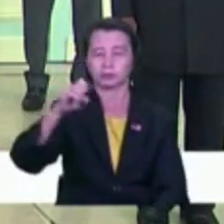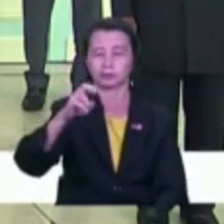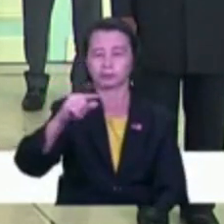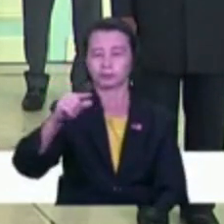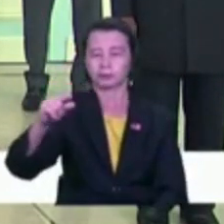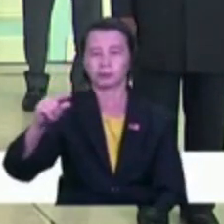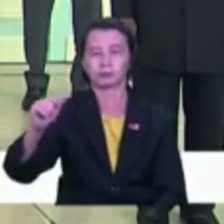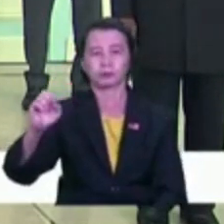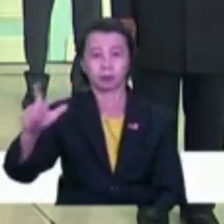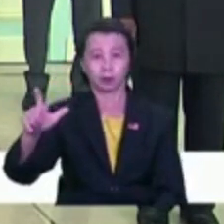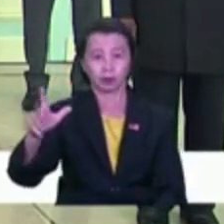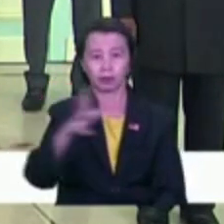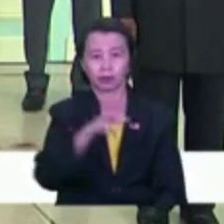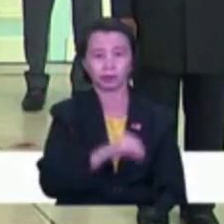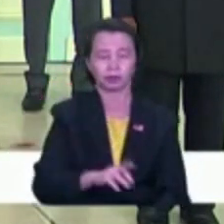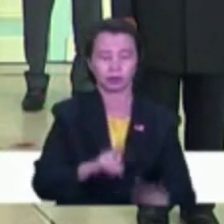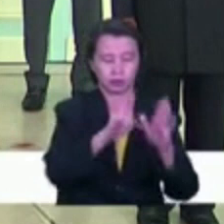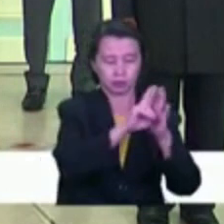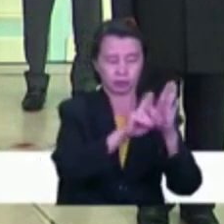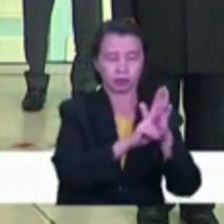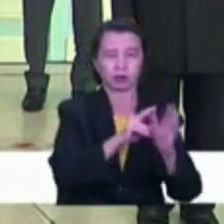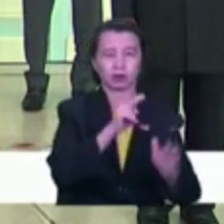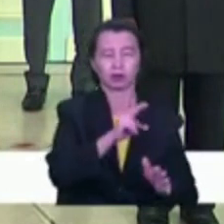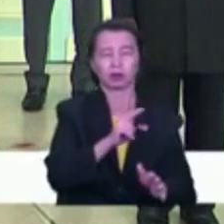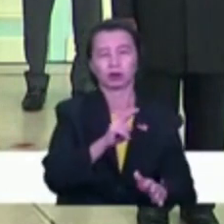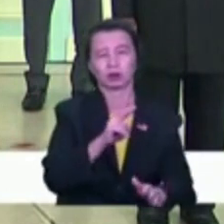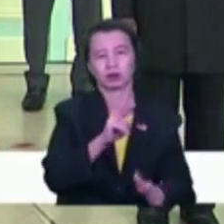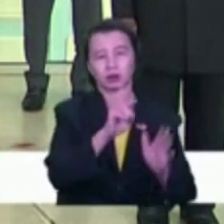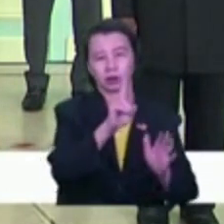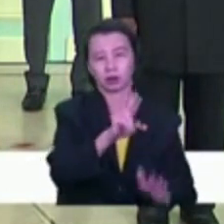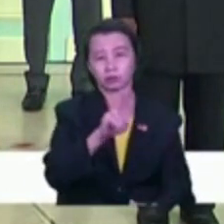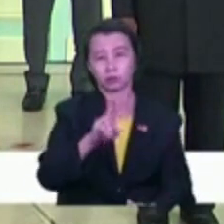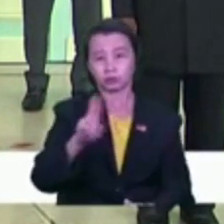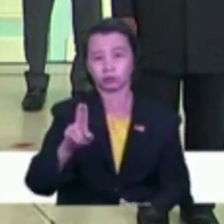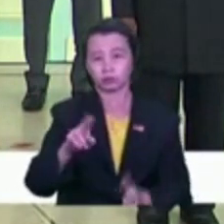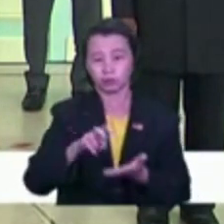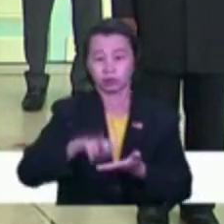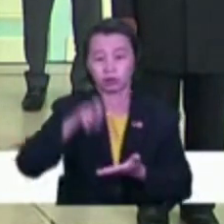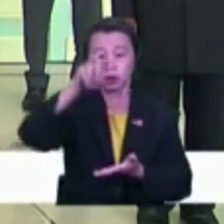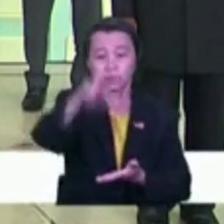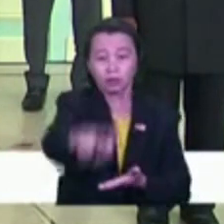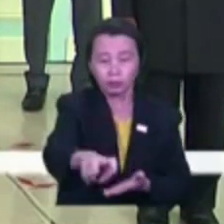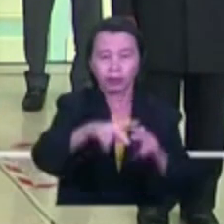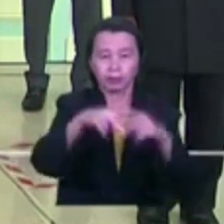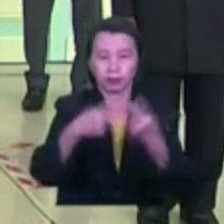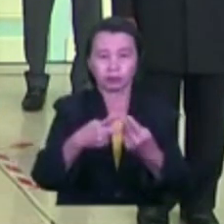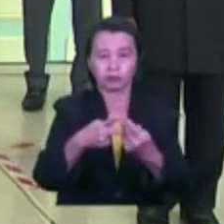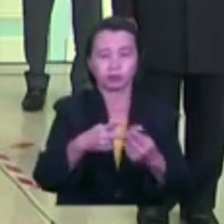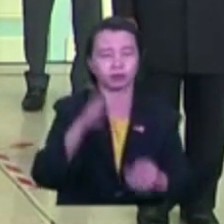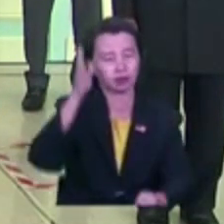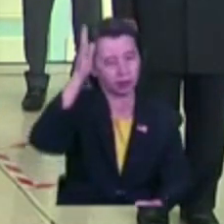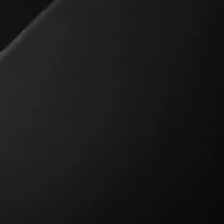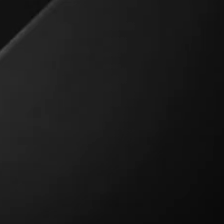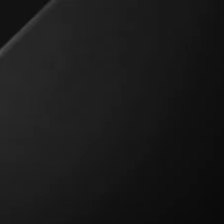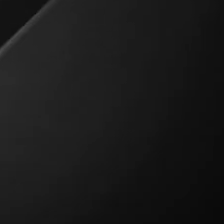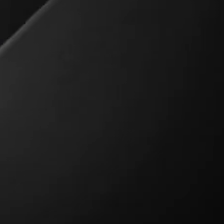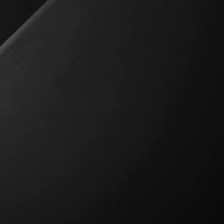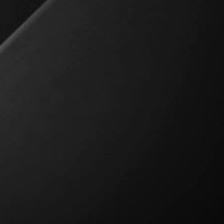dan Rang undang-undang Enti lompat Patih akan dibentangkan di parlemen